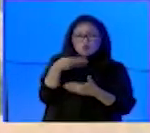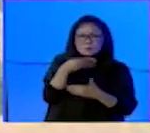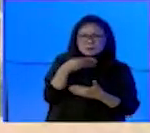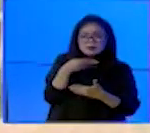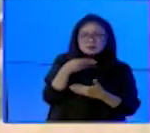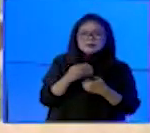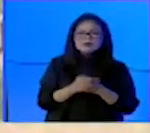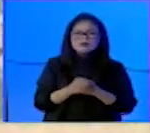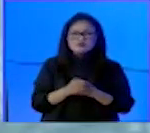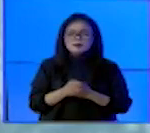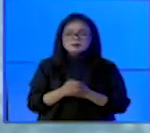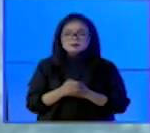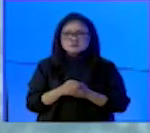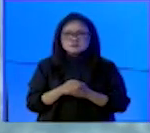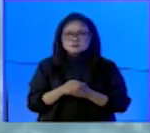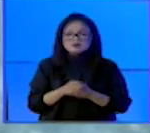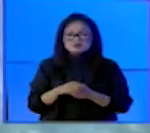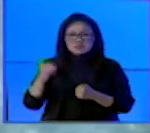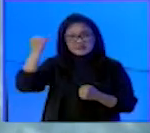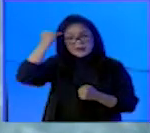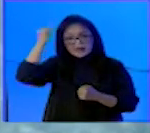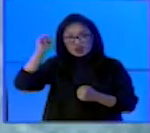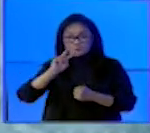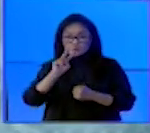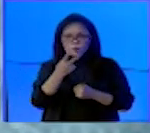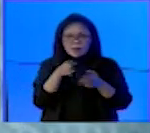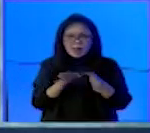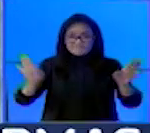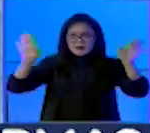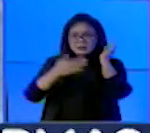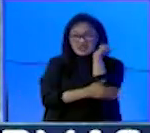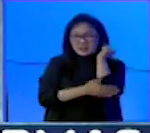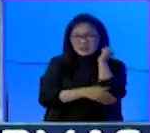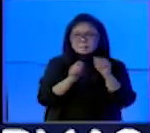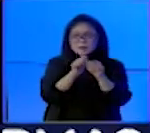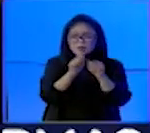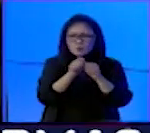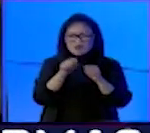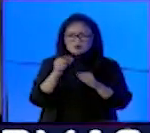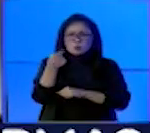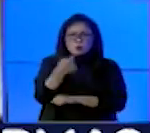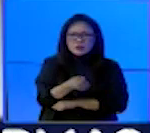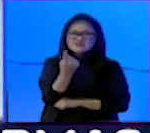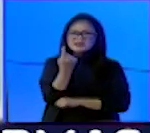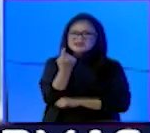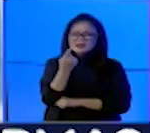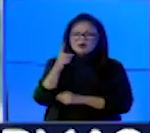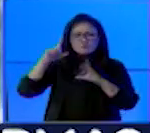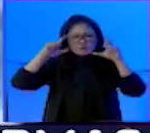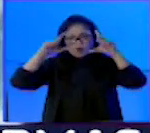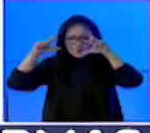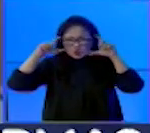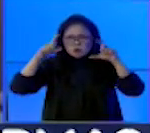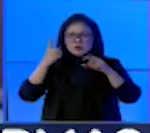Selain mengusulkan perubahan lambang negara, ormas ini juga mencetak mata uang rupiah versi mereka sendiri dengan foto sang ketua.